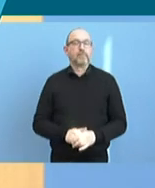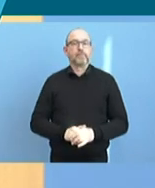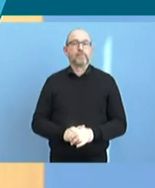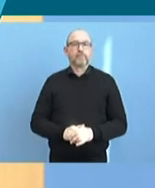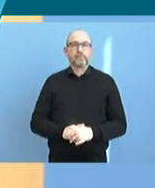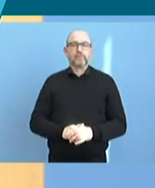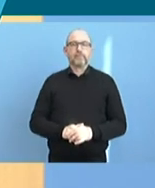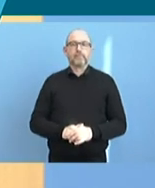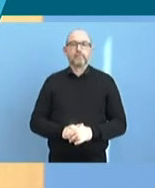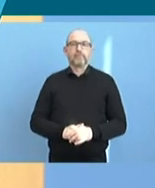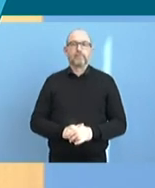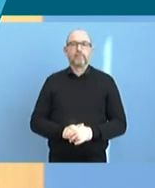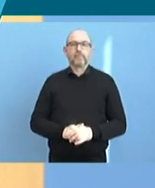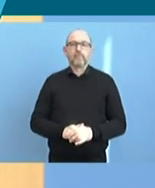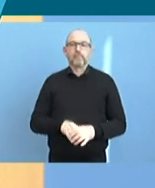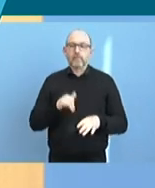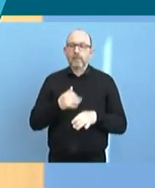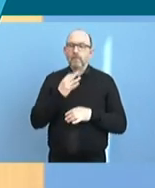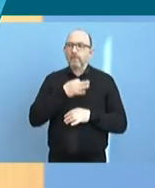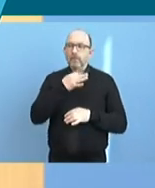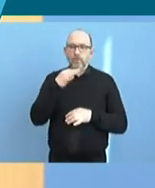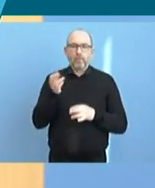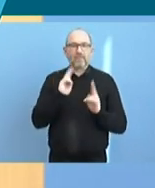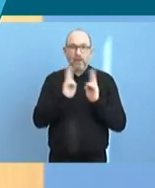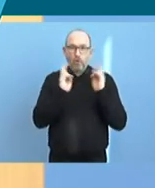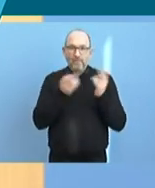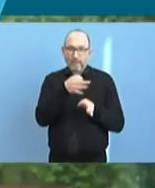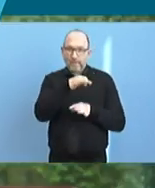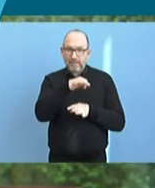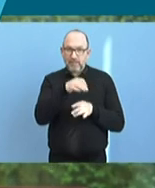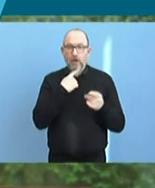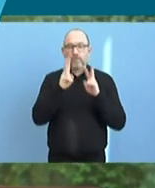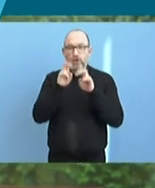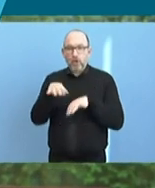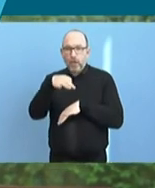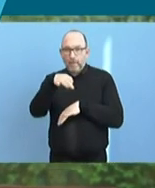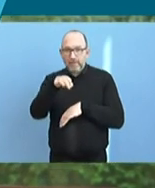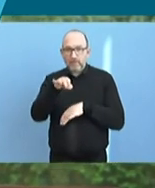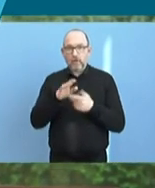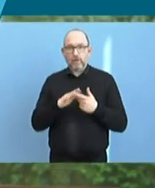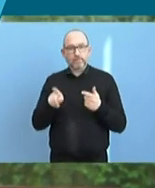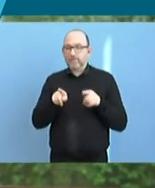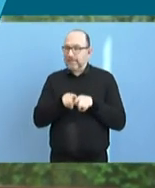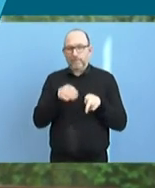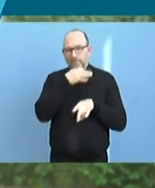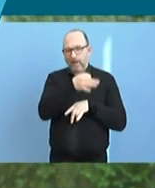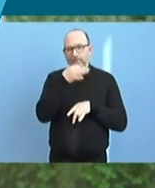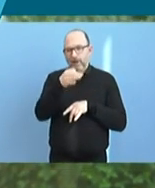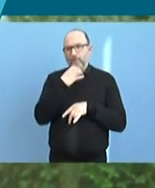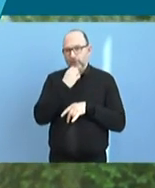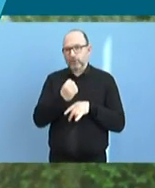Zusatz? Ja, nur an die Ministerien im Off, also das Umweltministerium und das Forschungsministerium, an die würde ich im Grunde genommen die gleiche Frage stellen. Vielleicht können die